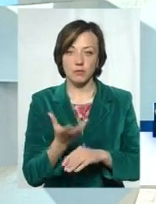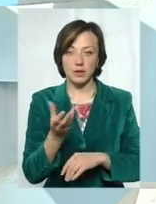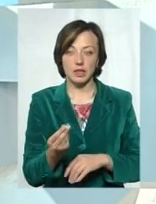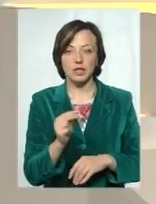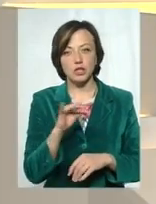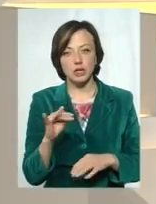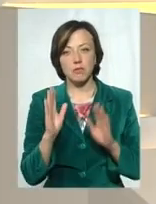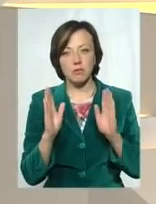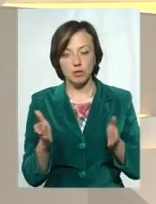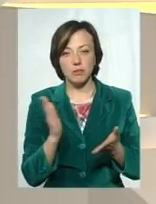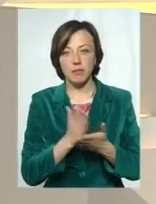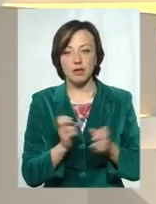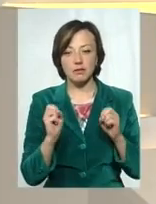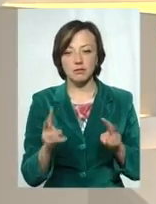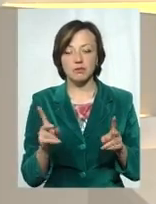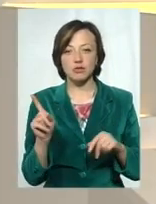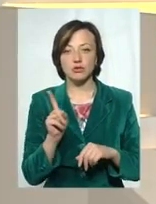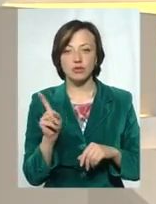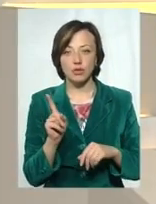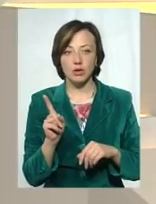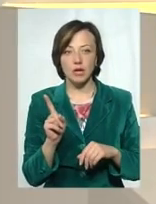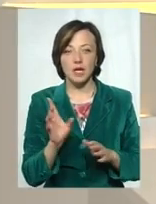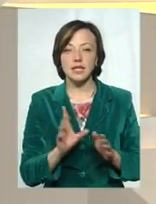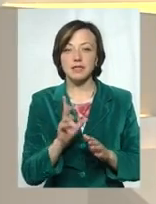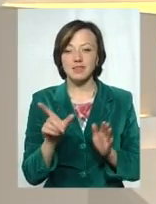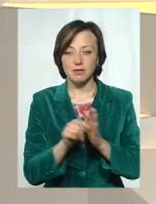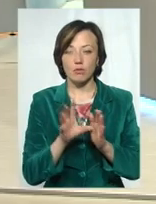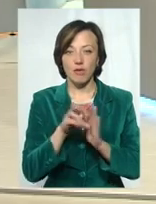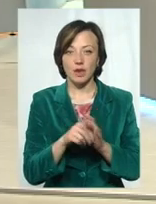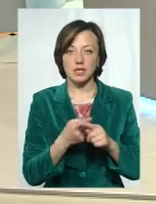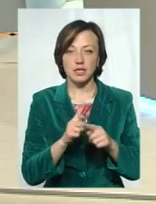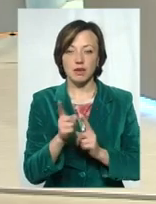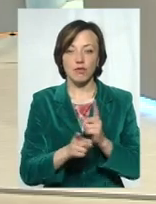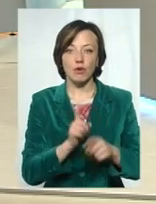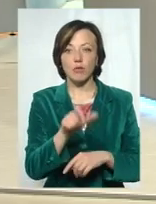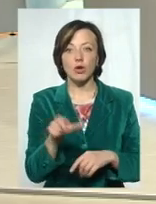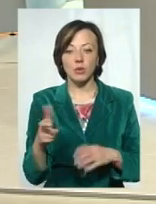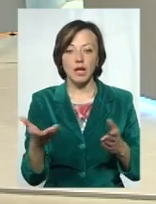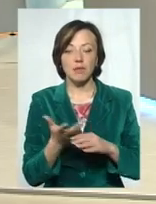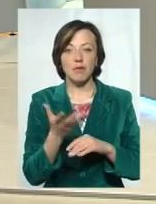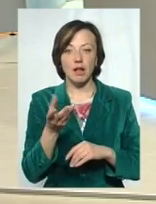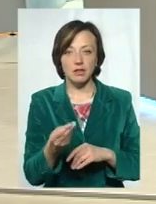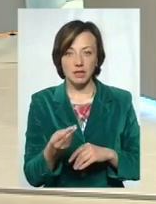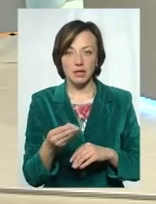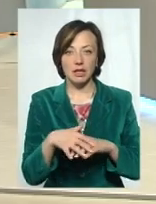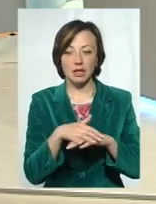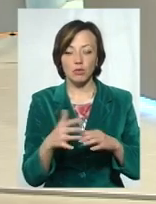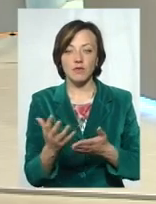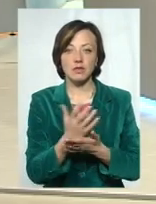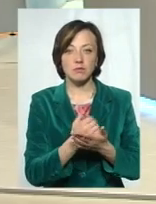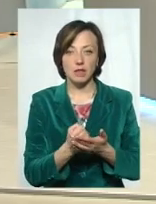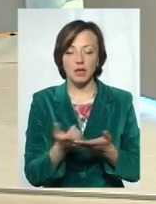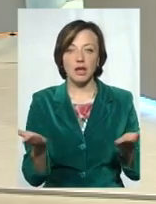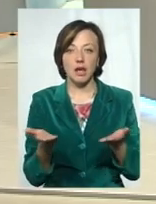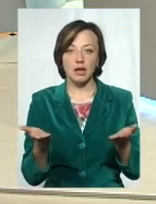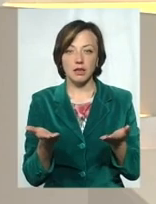чи матимемо ми ризик, що з впровадженням цієї реформи люди, які платили ринковий збір,